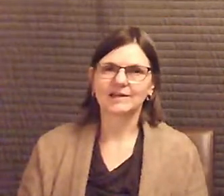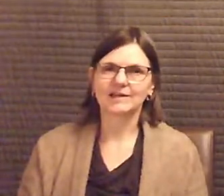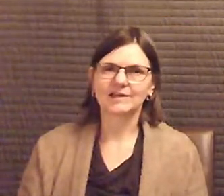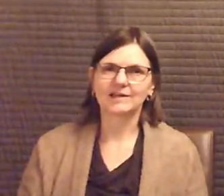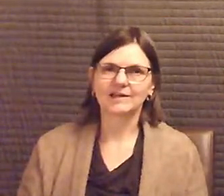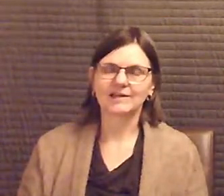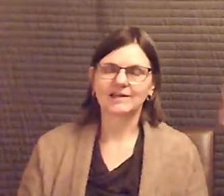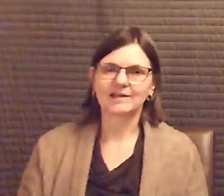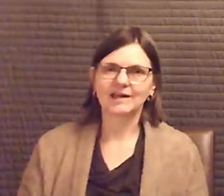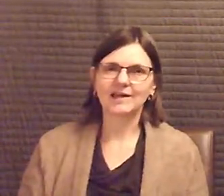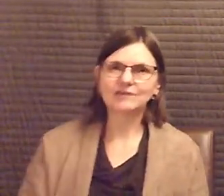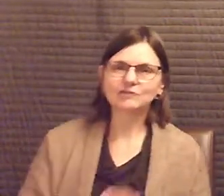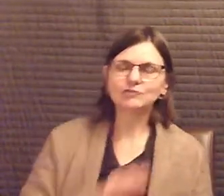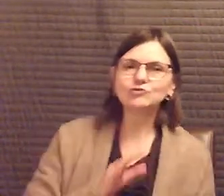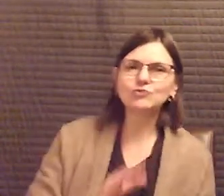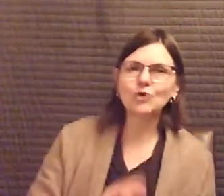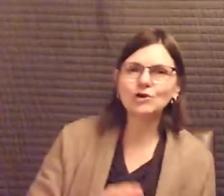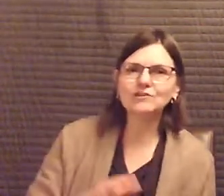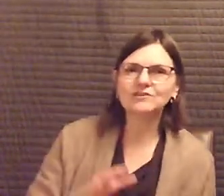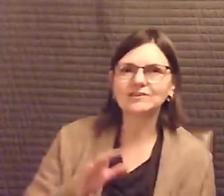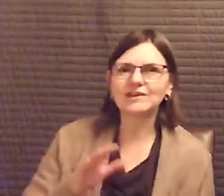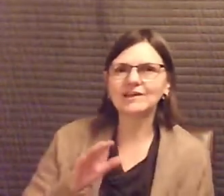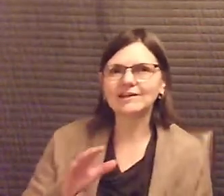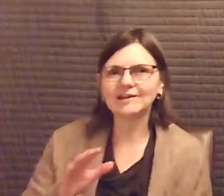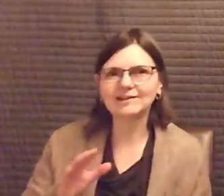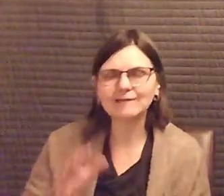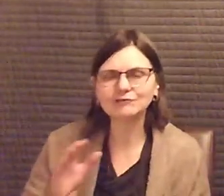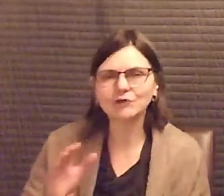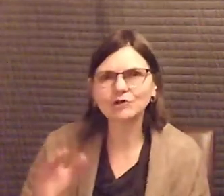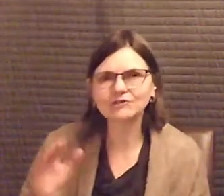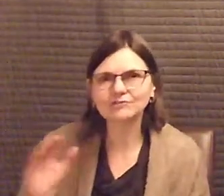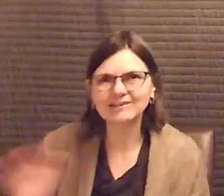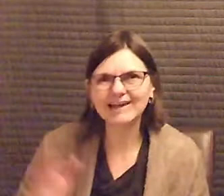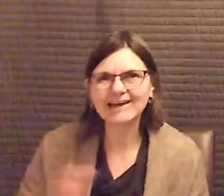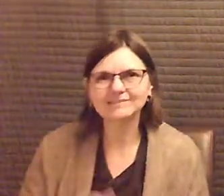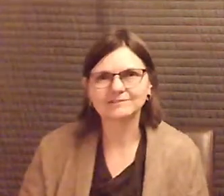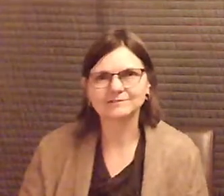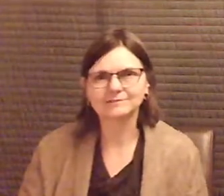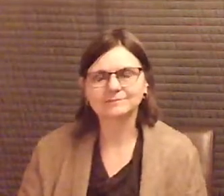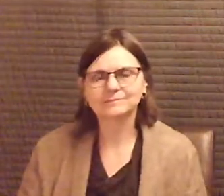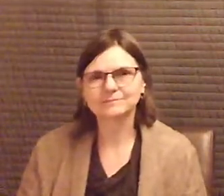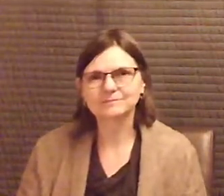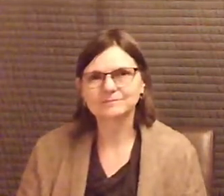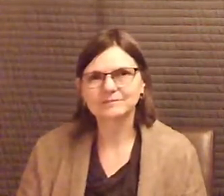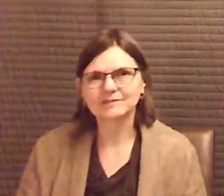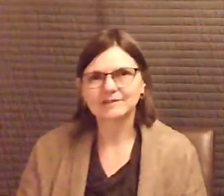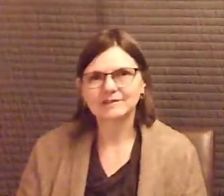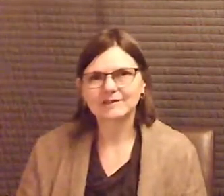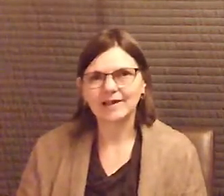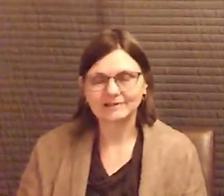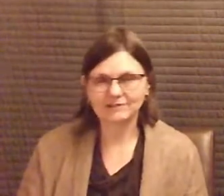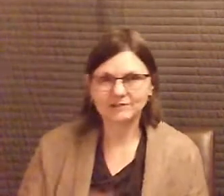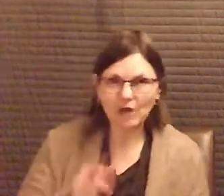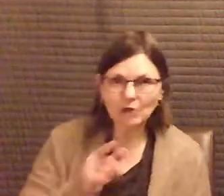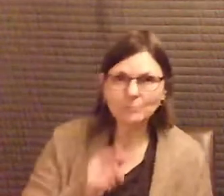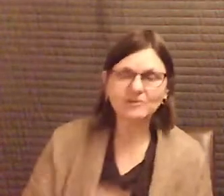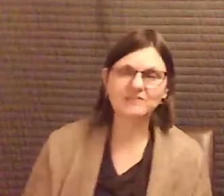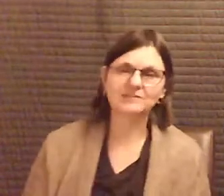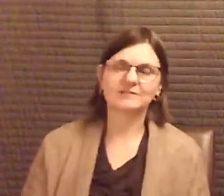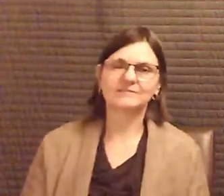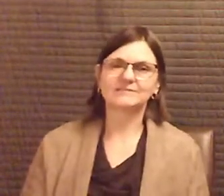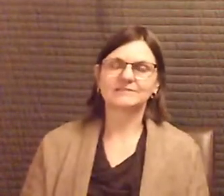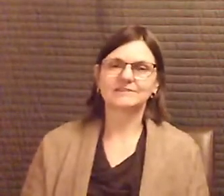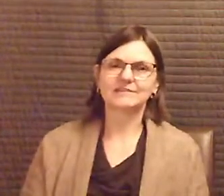van de limbo jij zal nooit de levende god verlaten en jongens publishing is aan jou